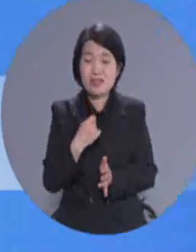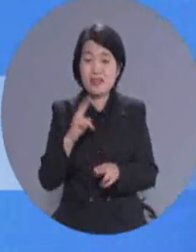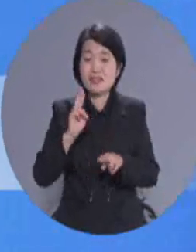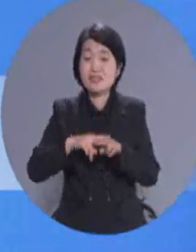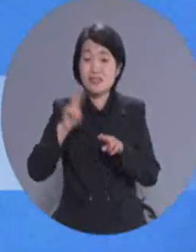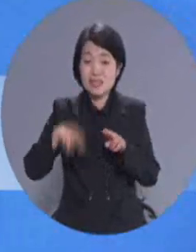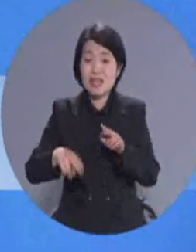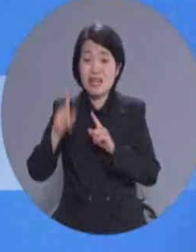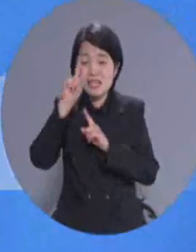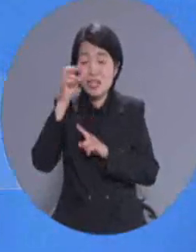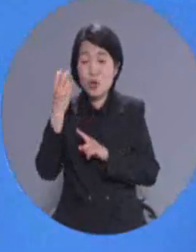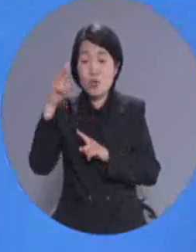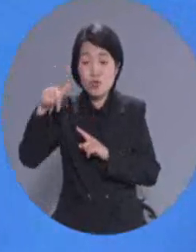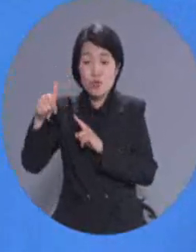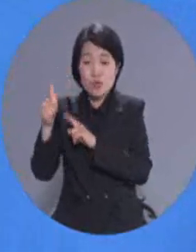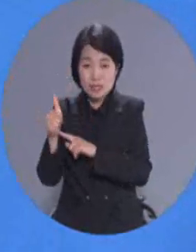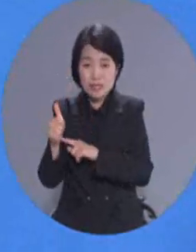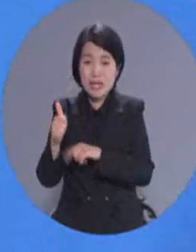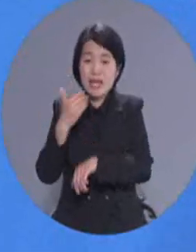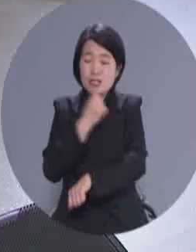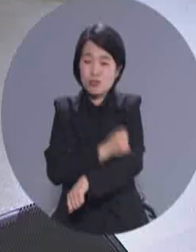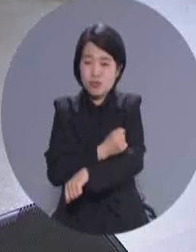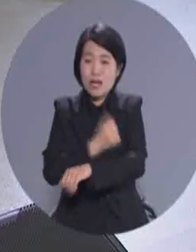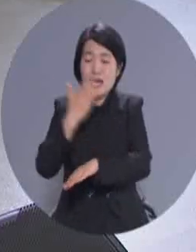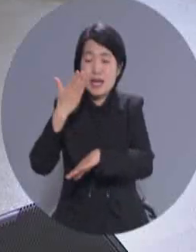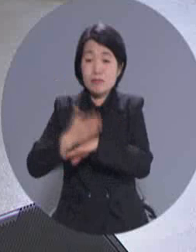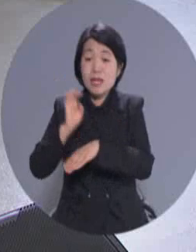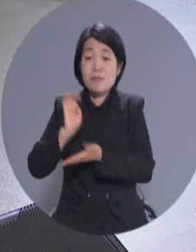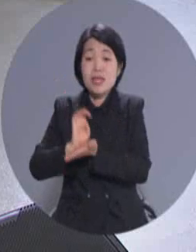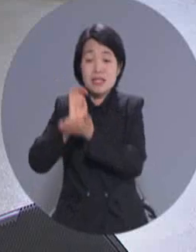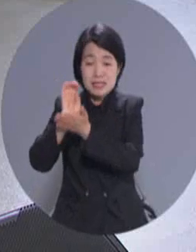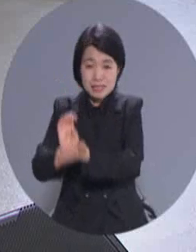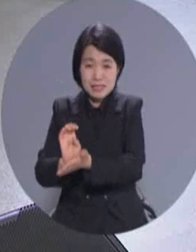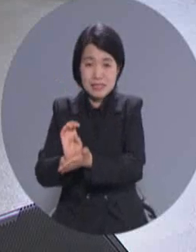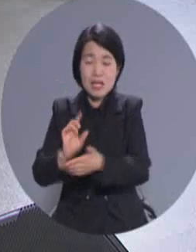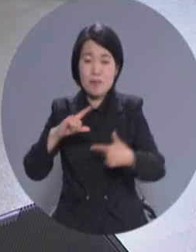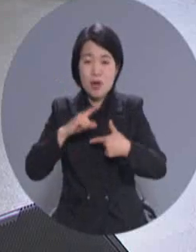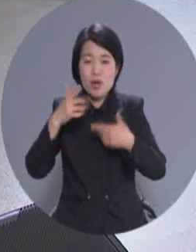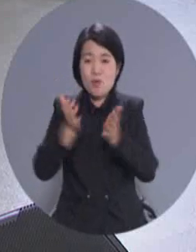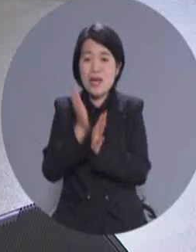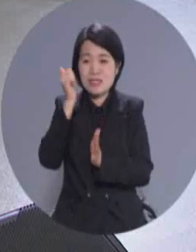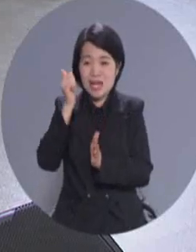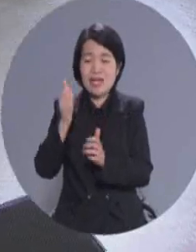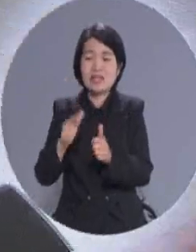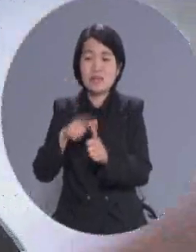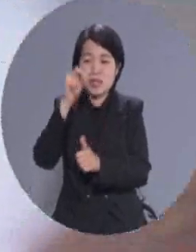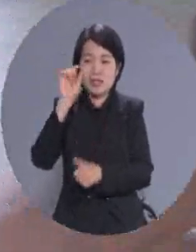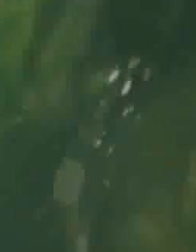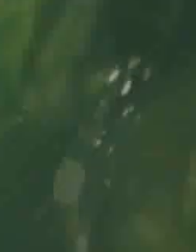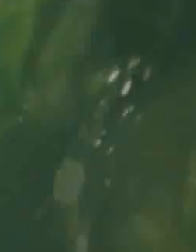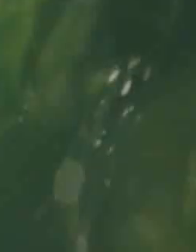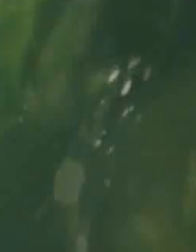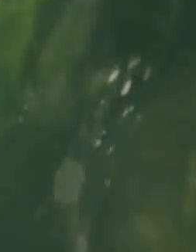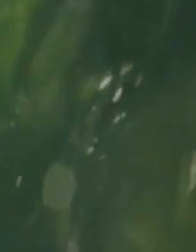회장은 대한상공회의소의 감사패를 받았고 여수상의 명예회장으로 추대됐습니다.